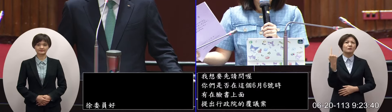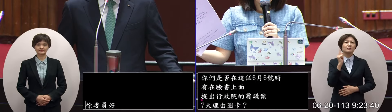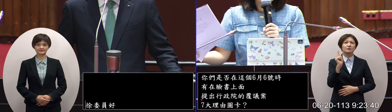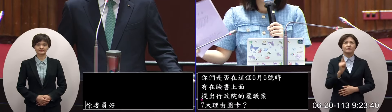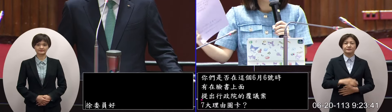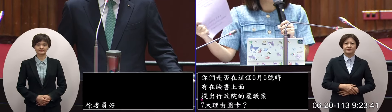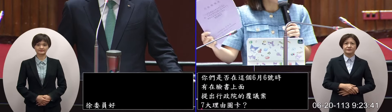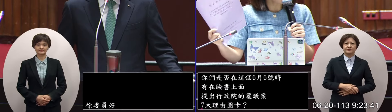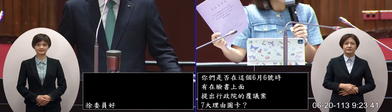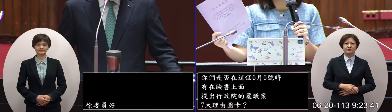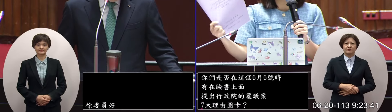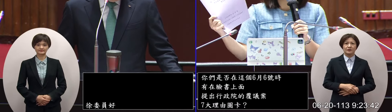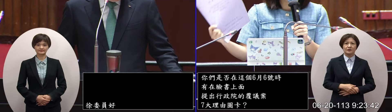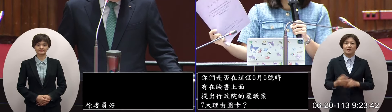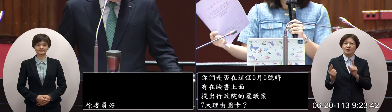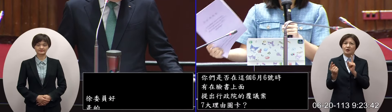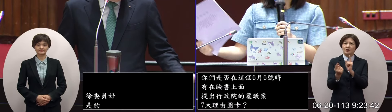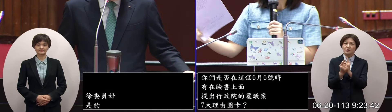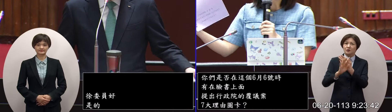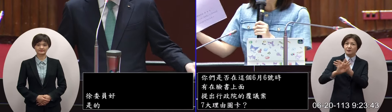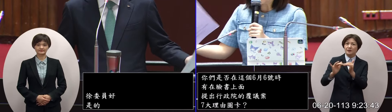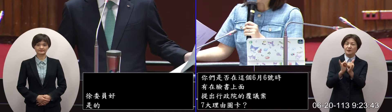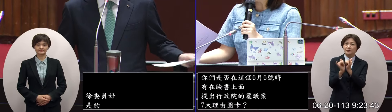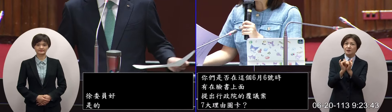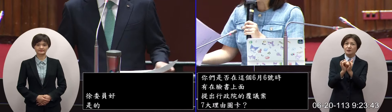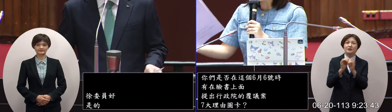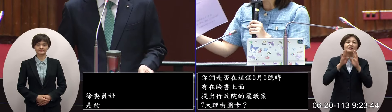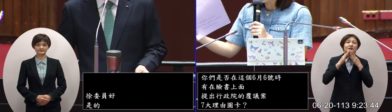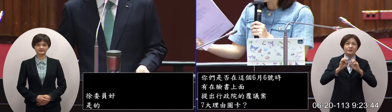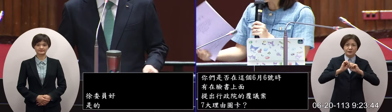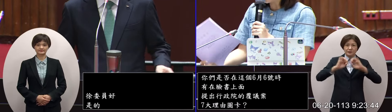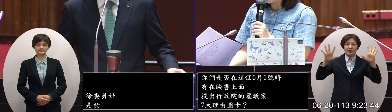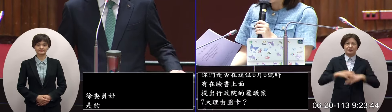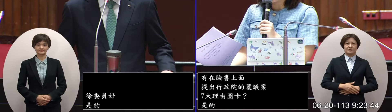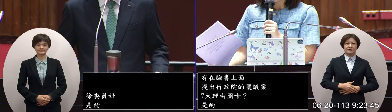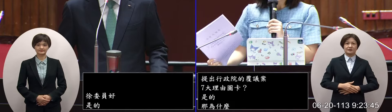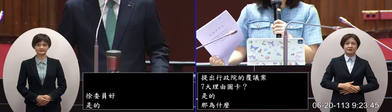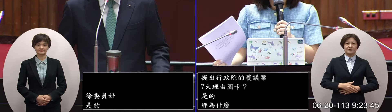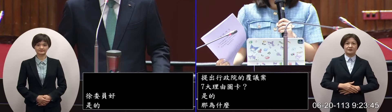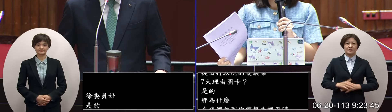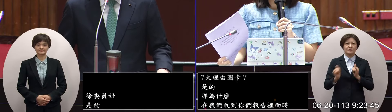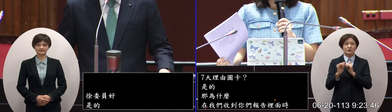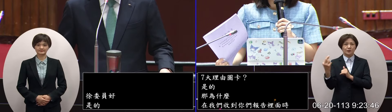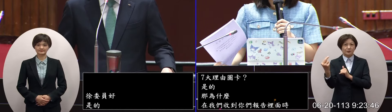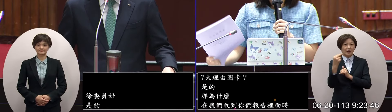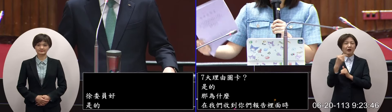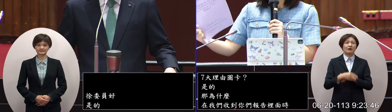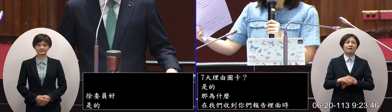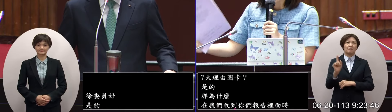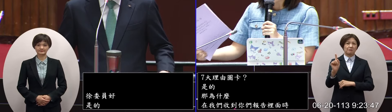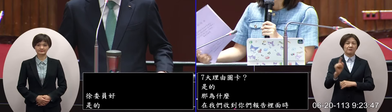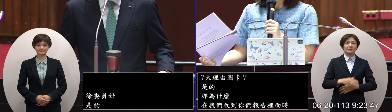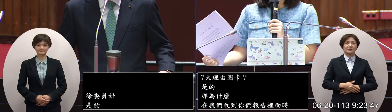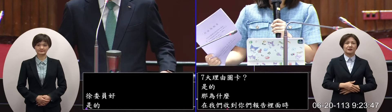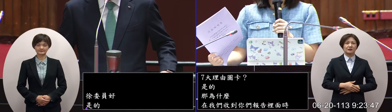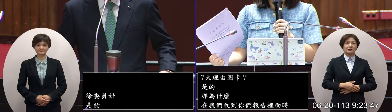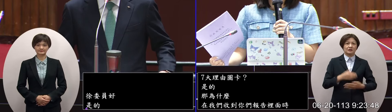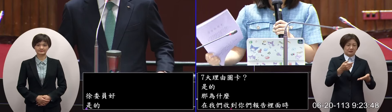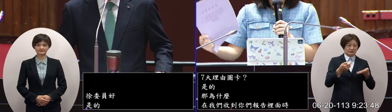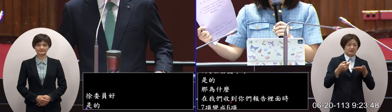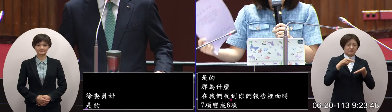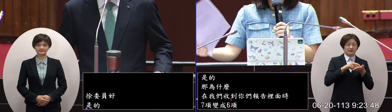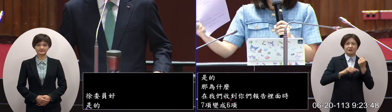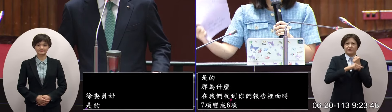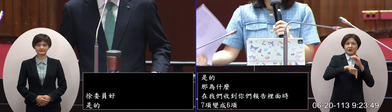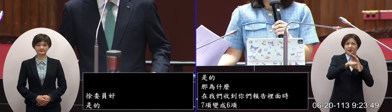因？为什么对外所公开在脸书上给大众看的是一个版本，但是给立法委员